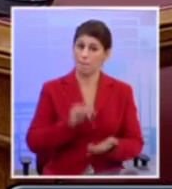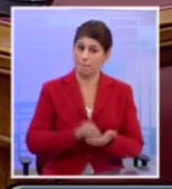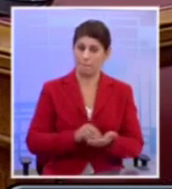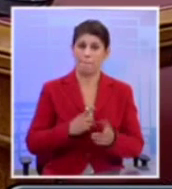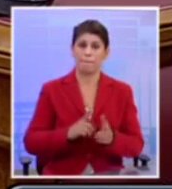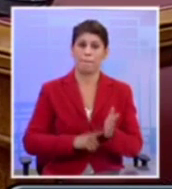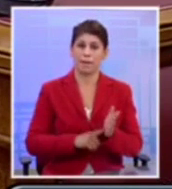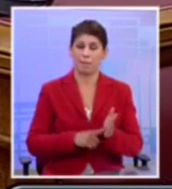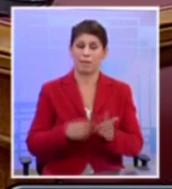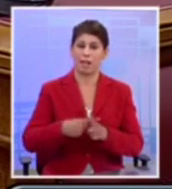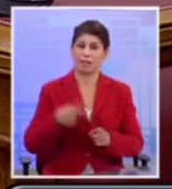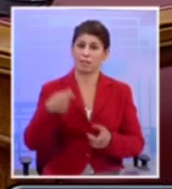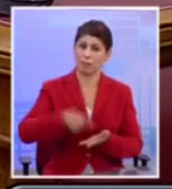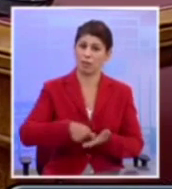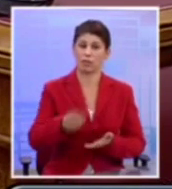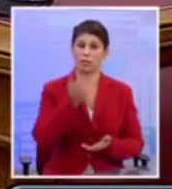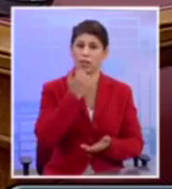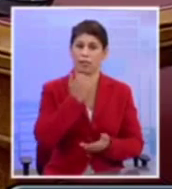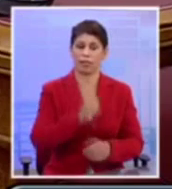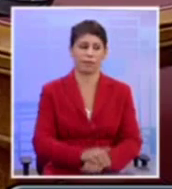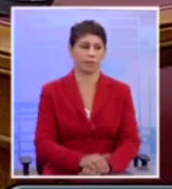να πληρώσει αυτά τα λάθη.